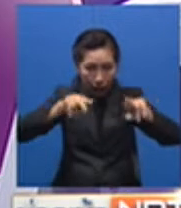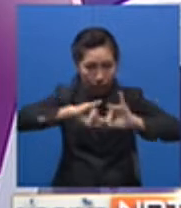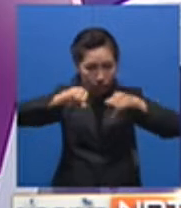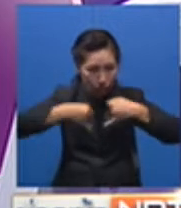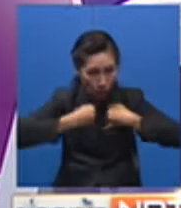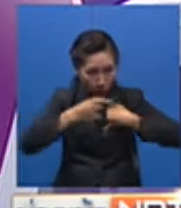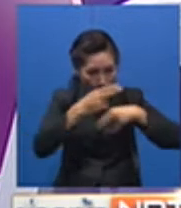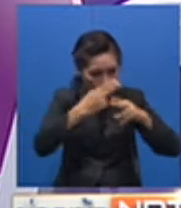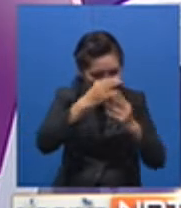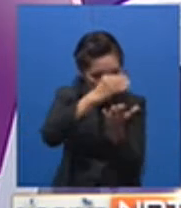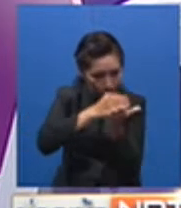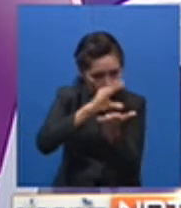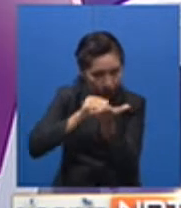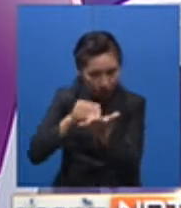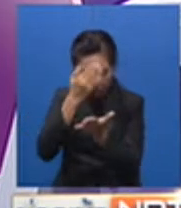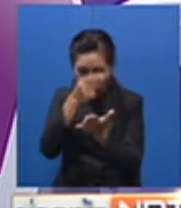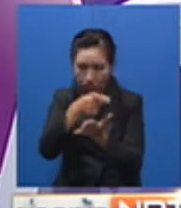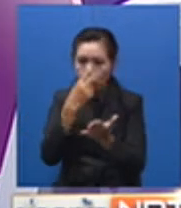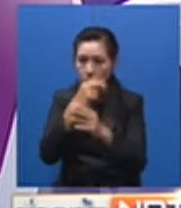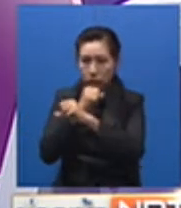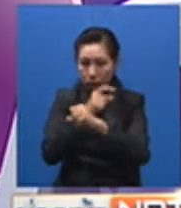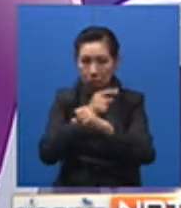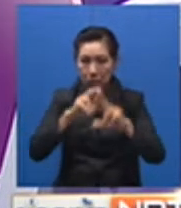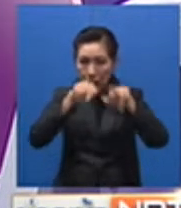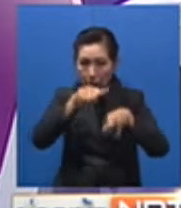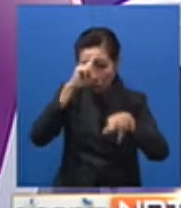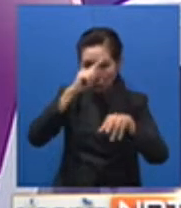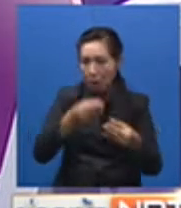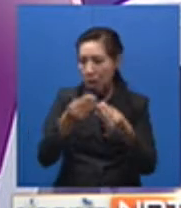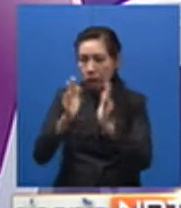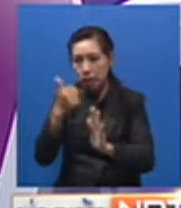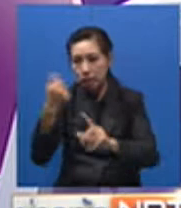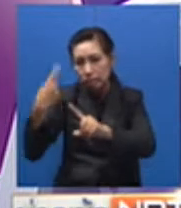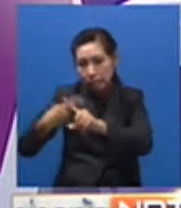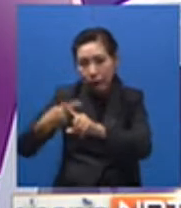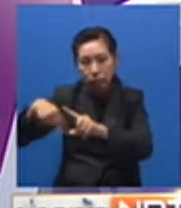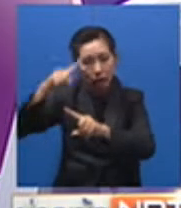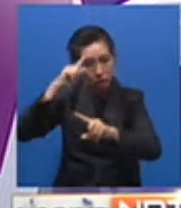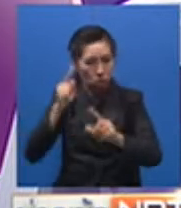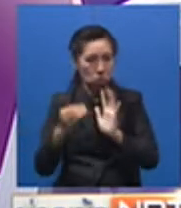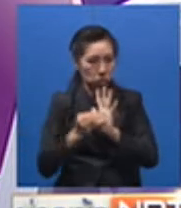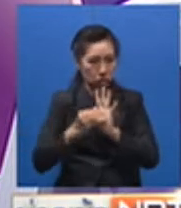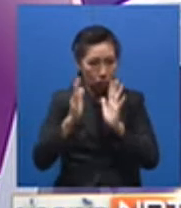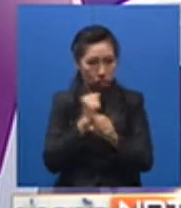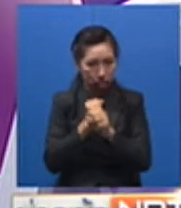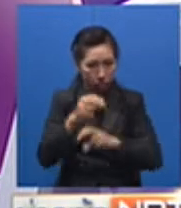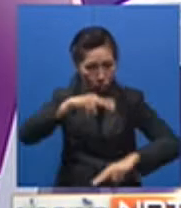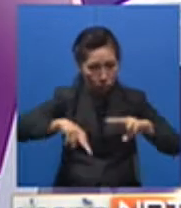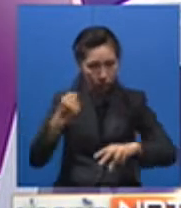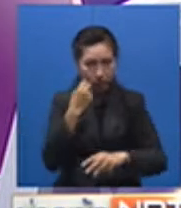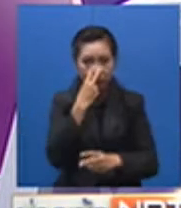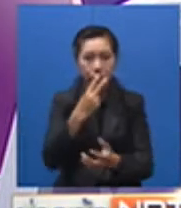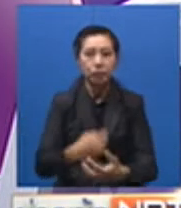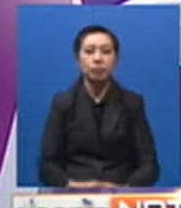ให้เช่าแล้วก็กำชับเจ้าหน้าที่ด้วยหากปล่อยปละละเลยในเรื่องนี้ก็จะถูกดำเนินคดีทางด้านวินัยด้วยติดตามรายละเอียดได้จากราย